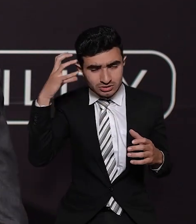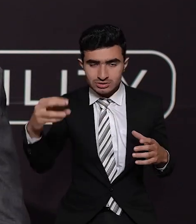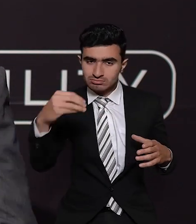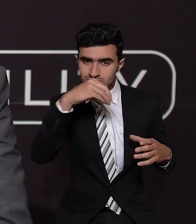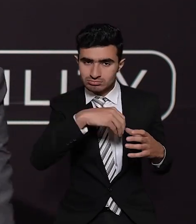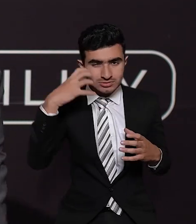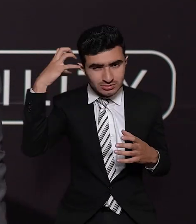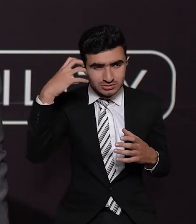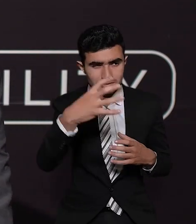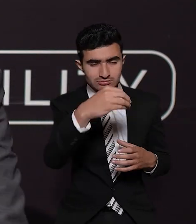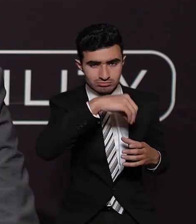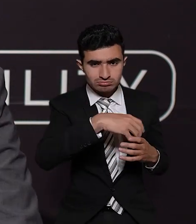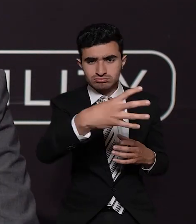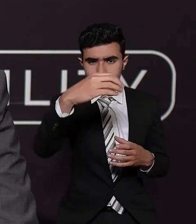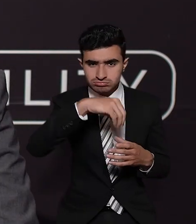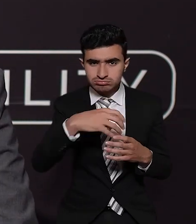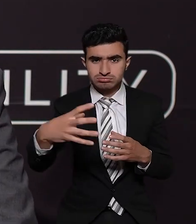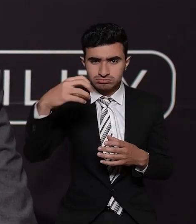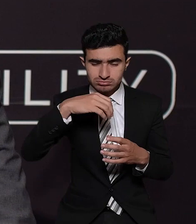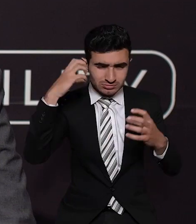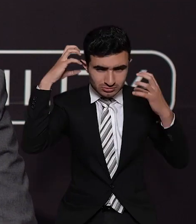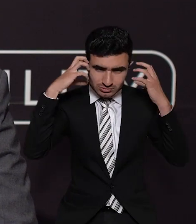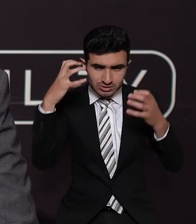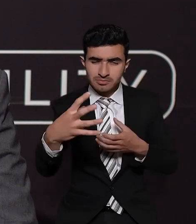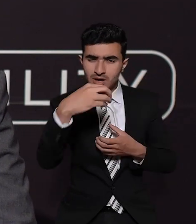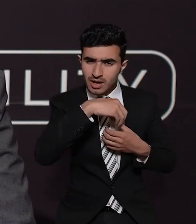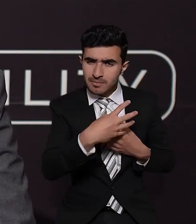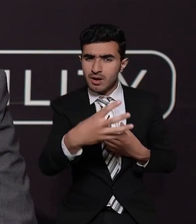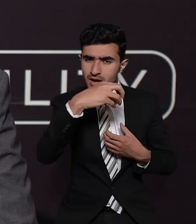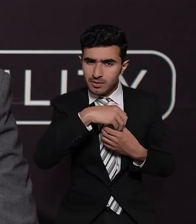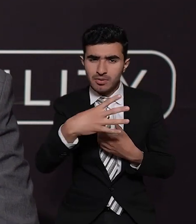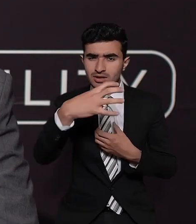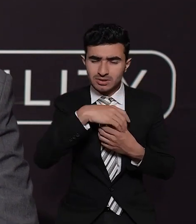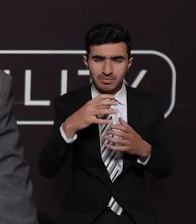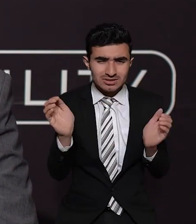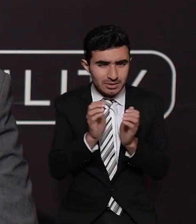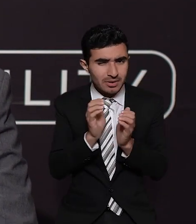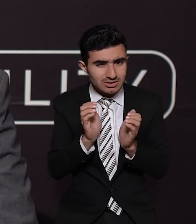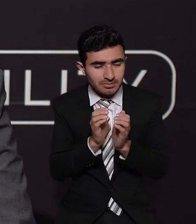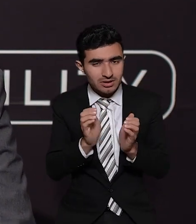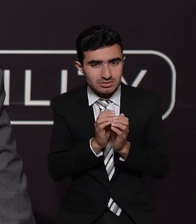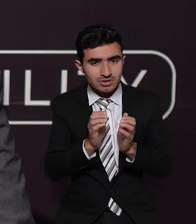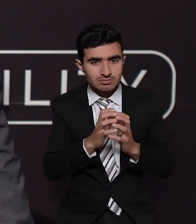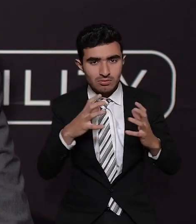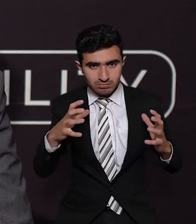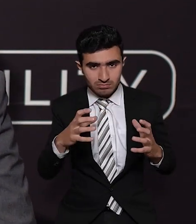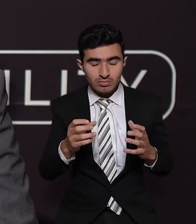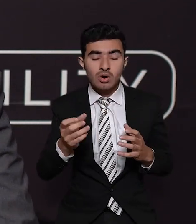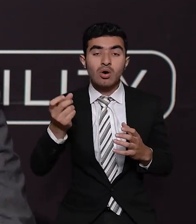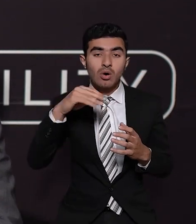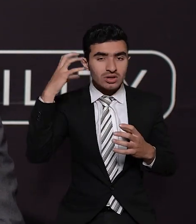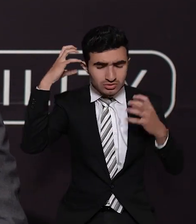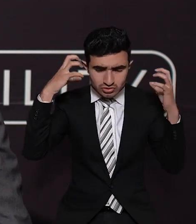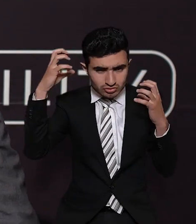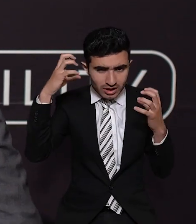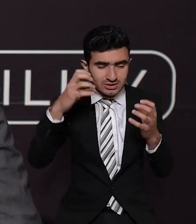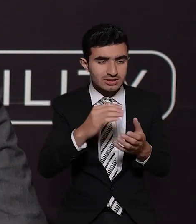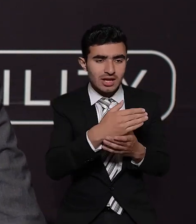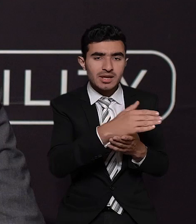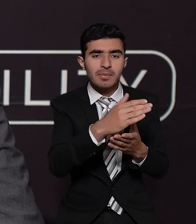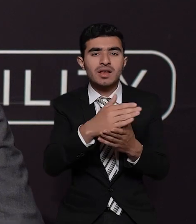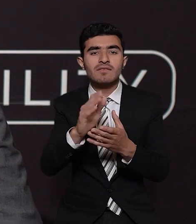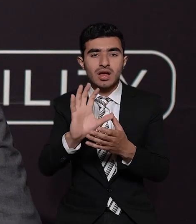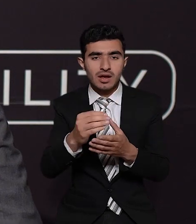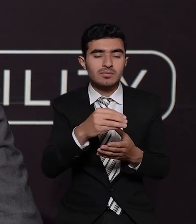اکٹھا کرتی ہے, بکٹ میں ڈال لیتی ہے, اور ساتھ ساتھ اس سٹریس کو ہر جگہ پر بانٹتی بھی رہتی ہے, تقسیم بھی کرتی رہتی